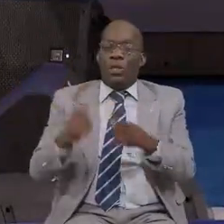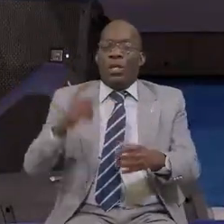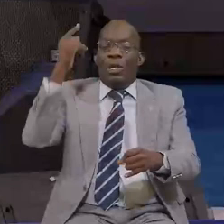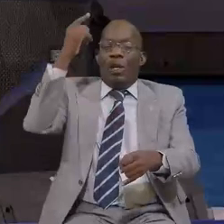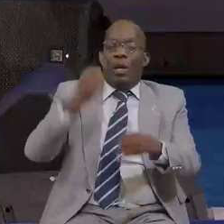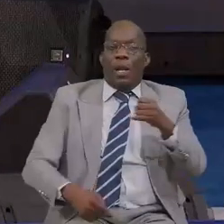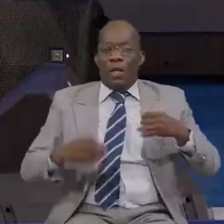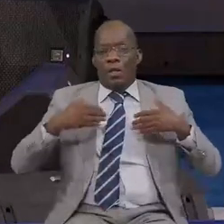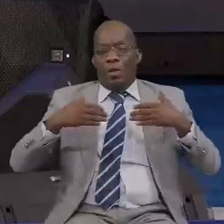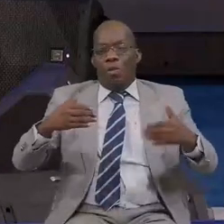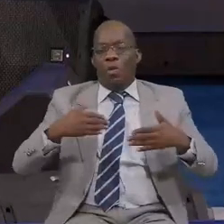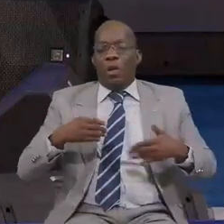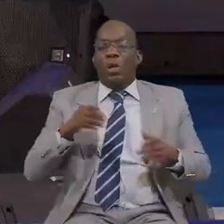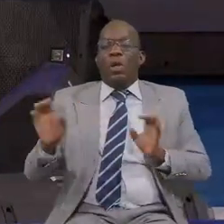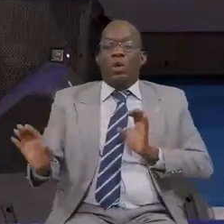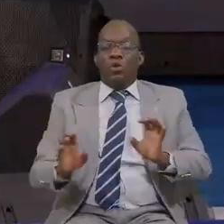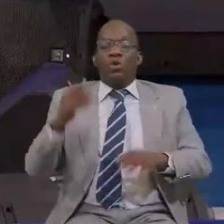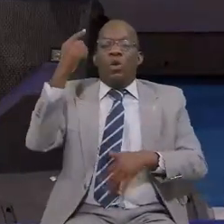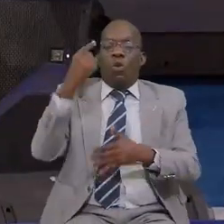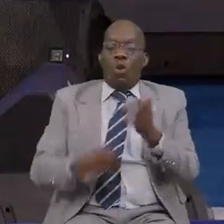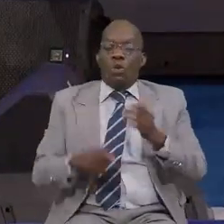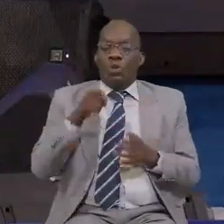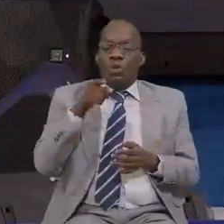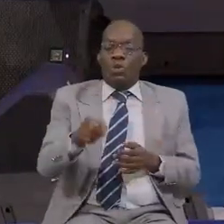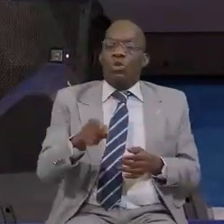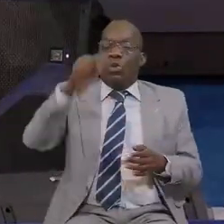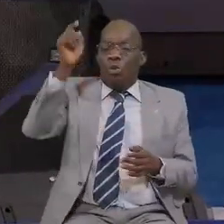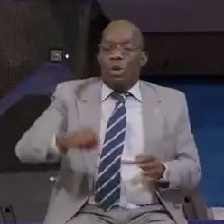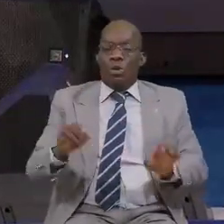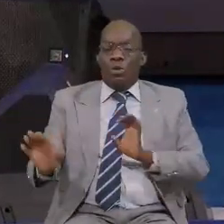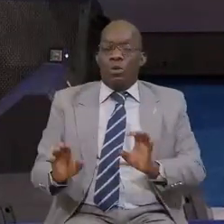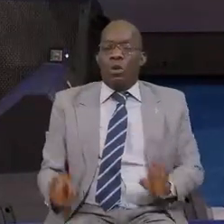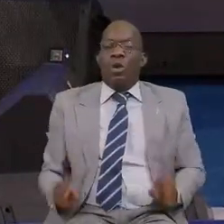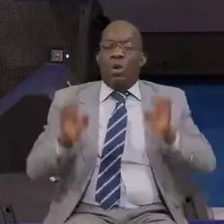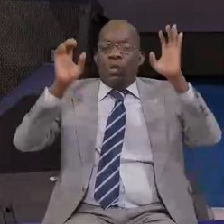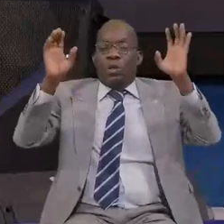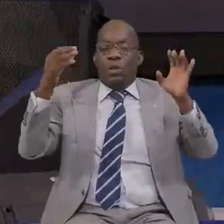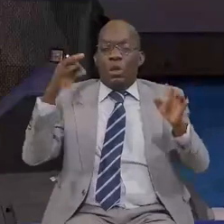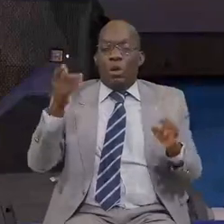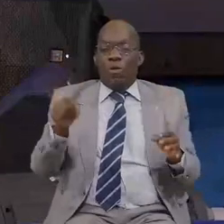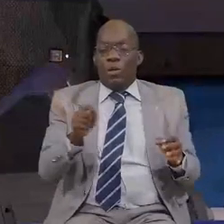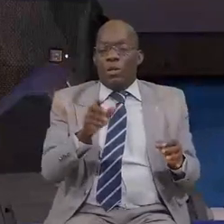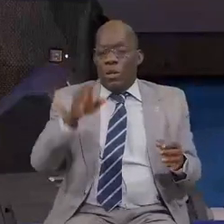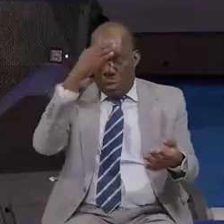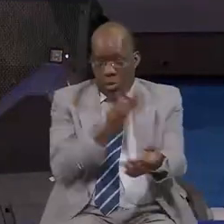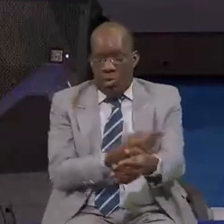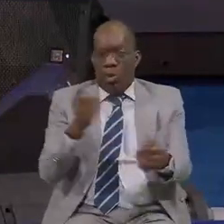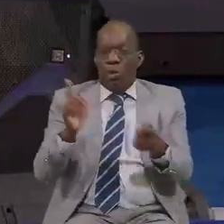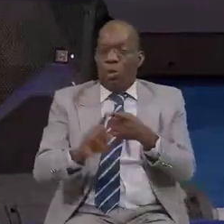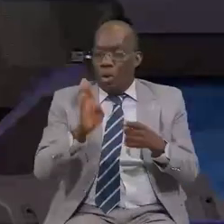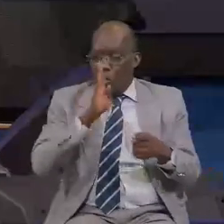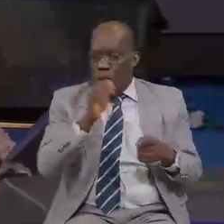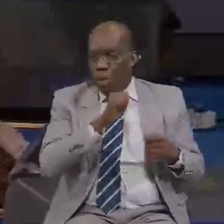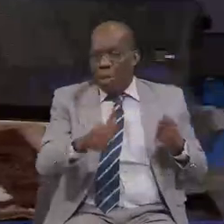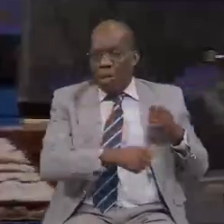faisant ce que tu dois faire. La consécration d'un fils pour être des soldats de